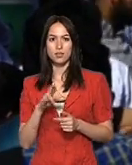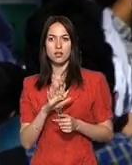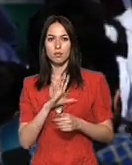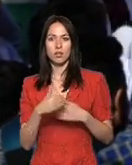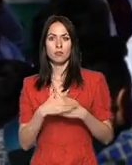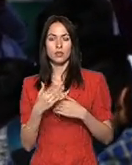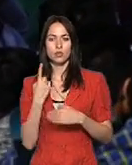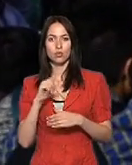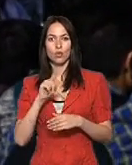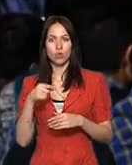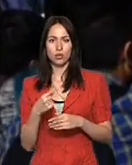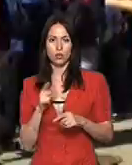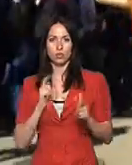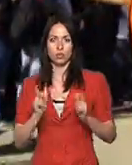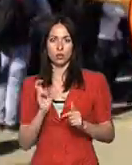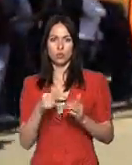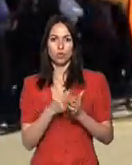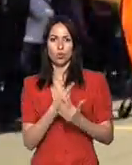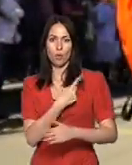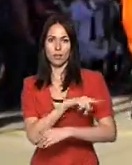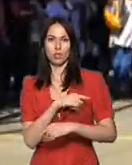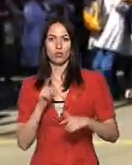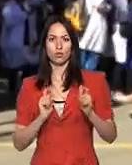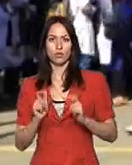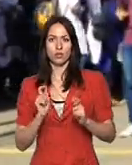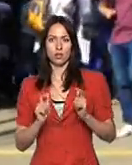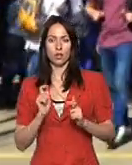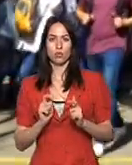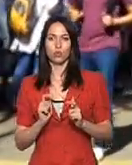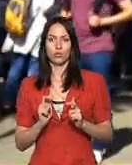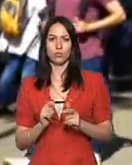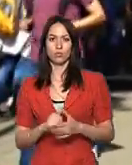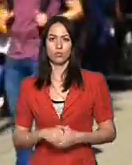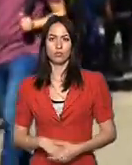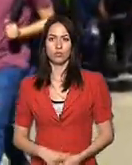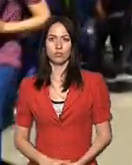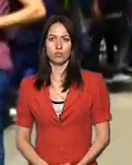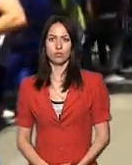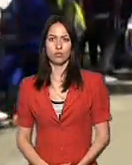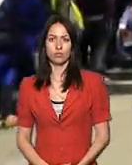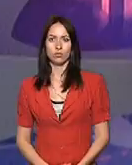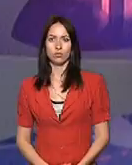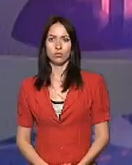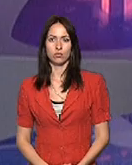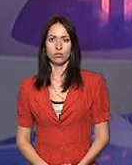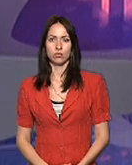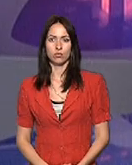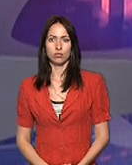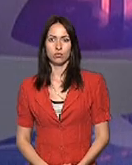дійшли до медичного університету. Після розійшлися. Маргарита Дешкіна, Михайло Воронков. Новини ЮА Харків.